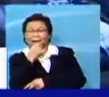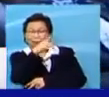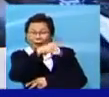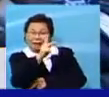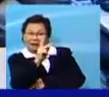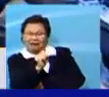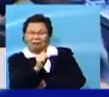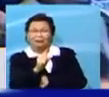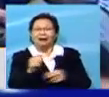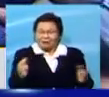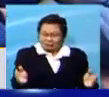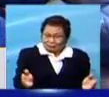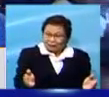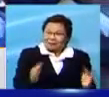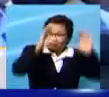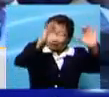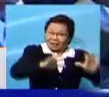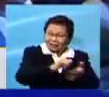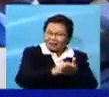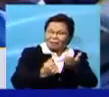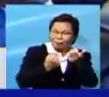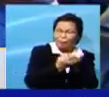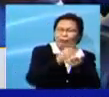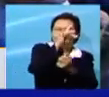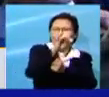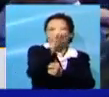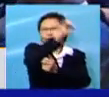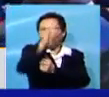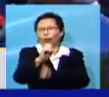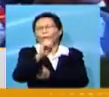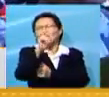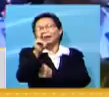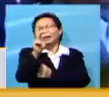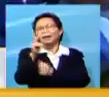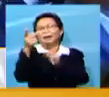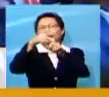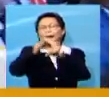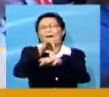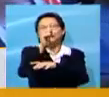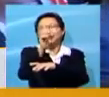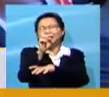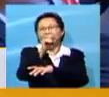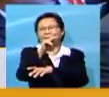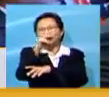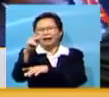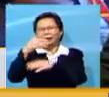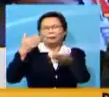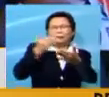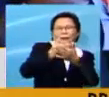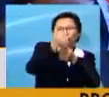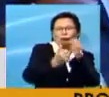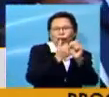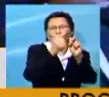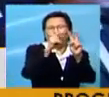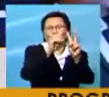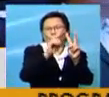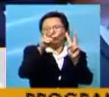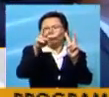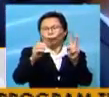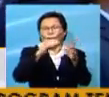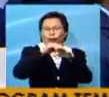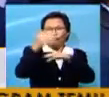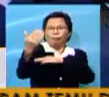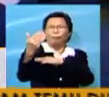melalui inisiatif ini mampu menyumbang 80% kepada keluaran dalam negara kasar KDNK menjelang 2020 berbanding